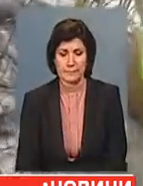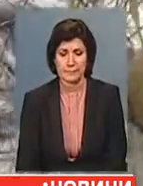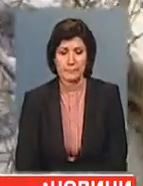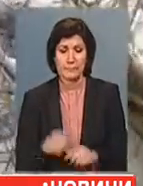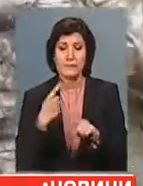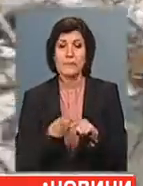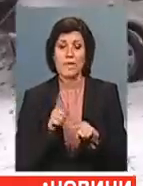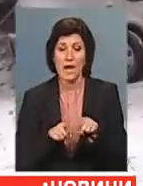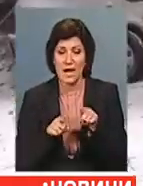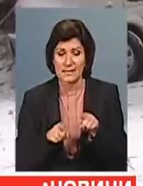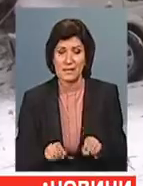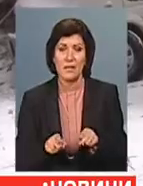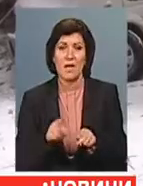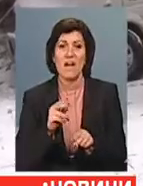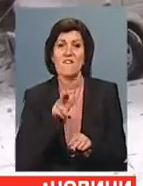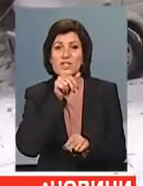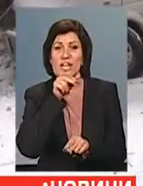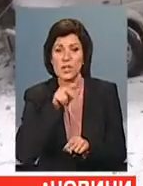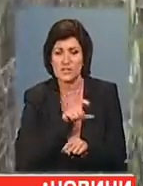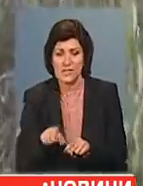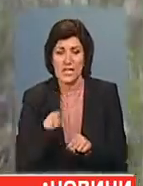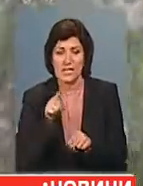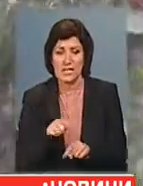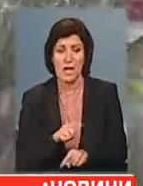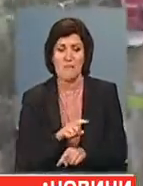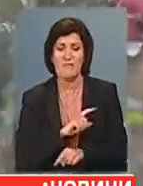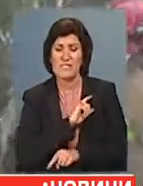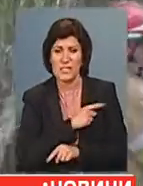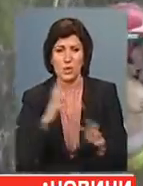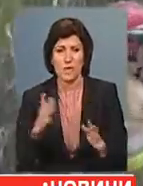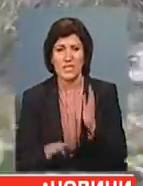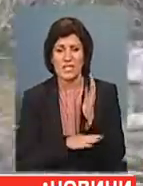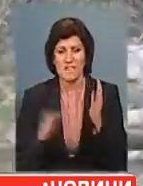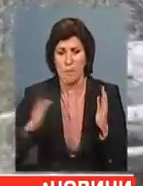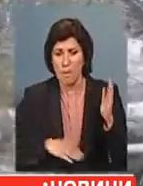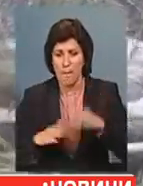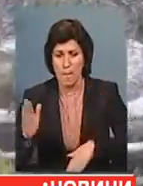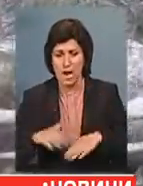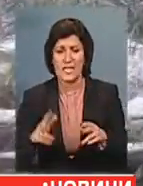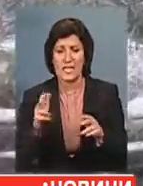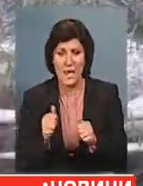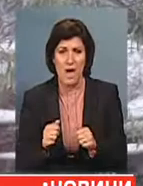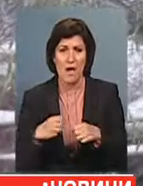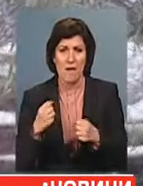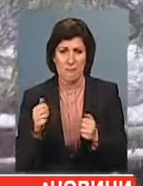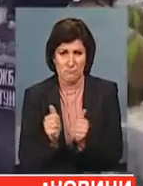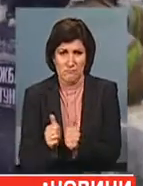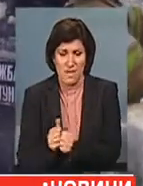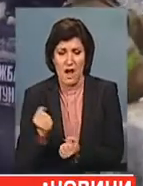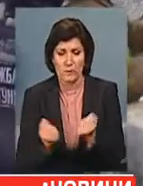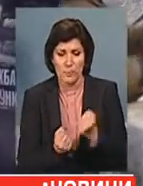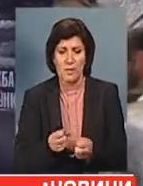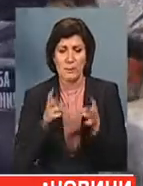А це долають наслідки стихії у Чернівцях. Там від сильного вітру дерева попадали на припарковані автомобілі. Загалом